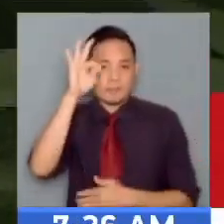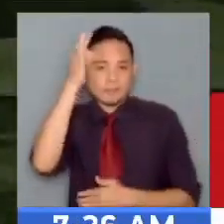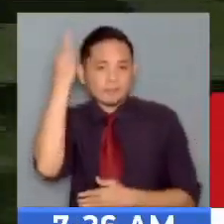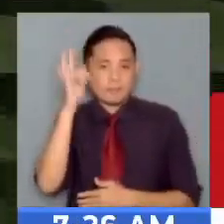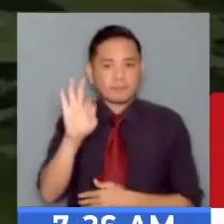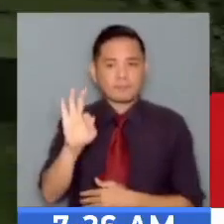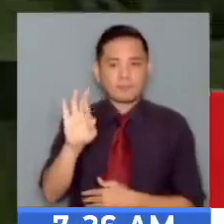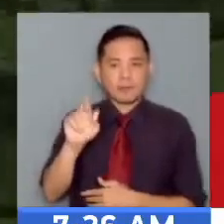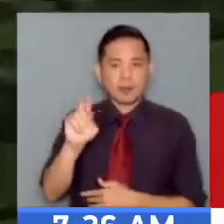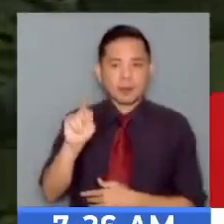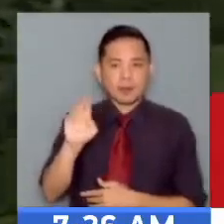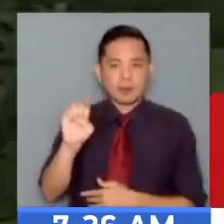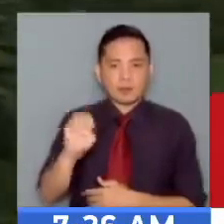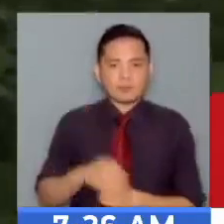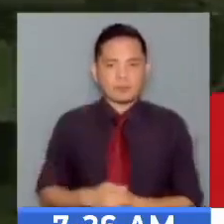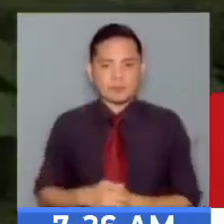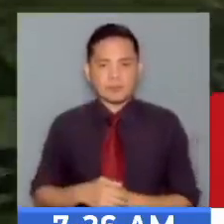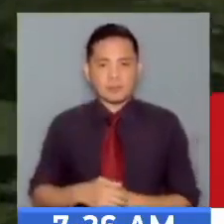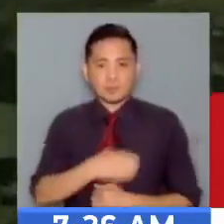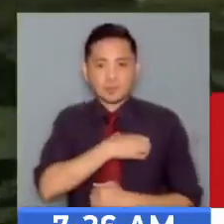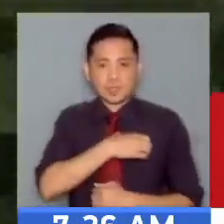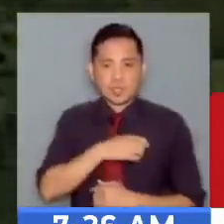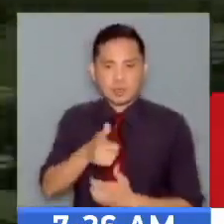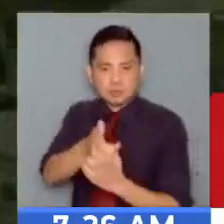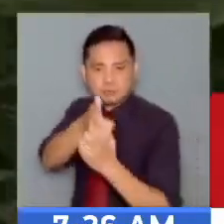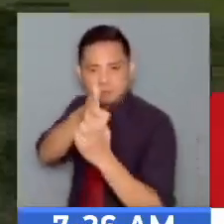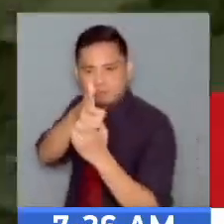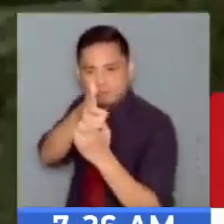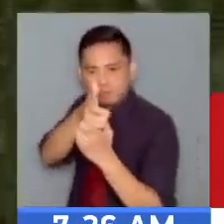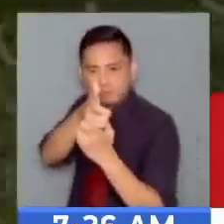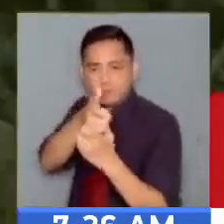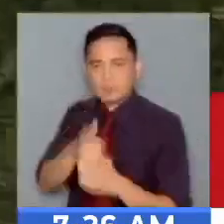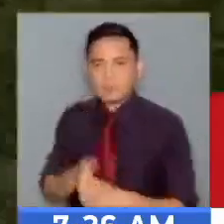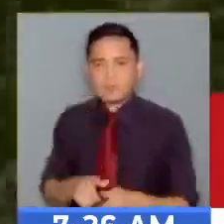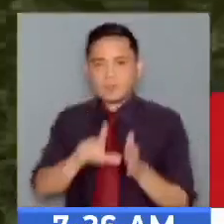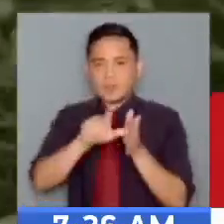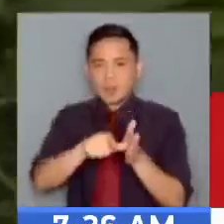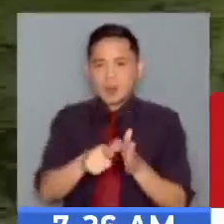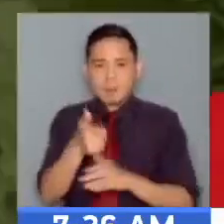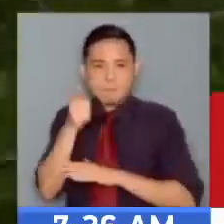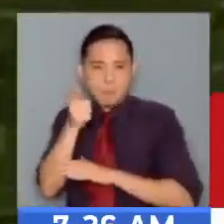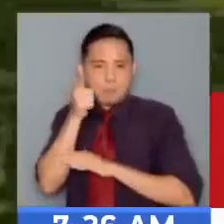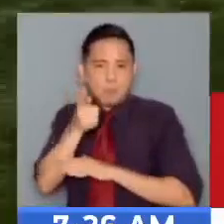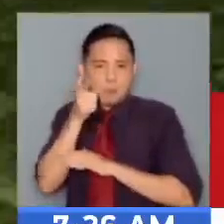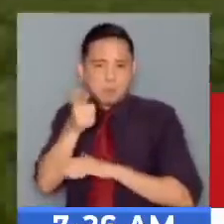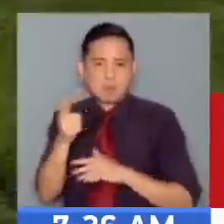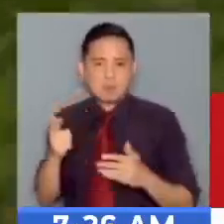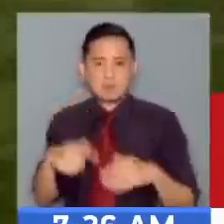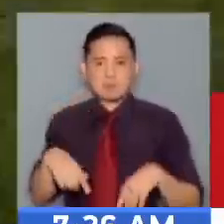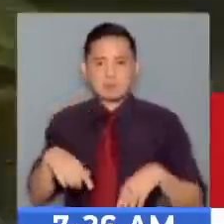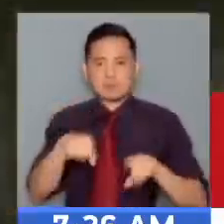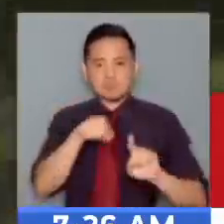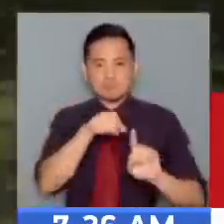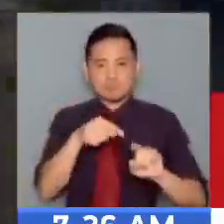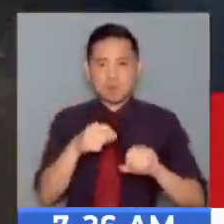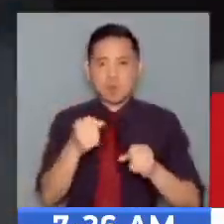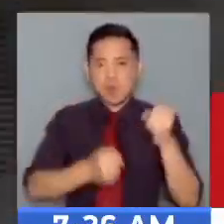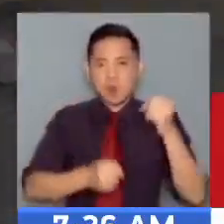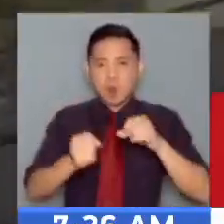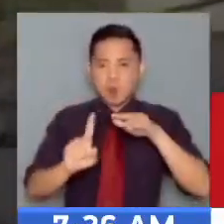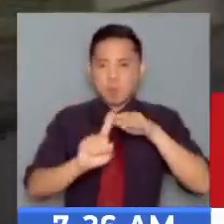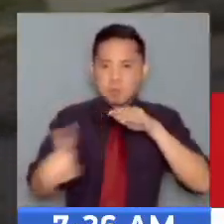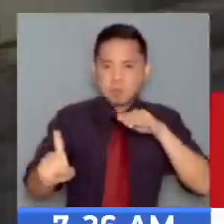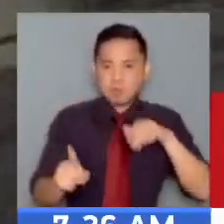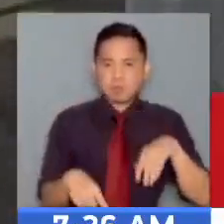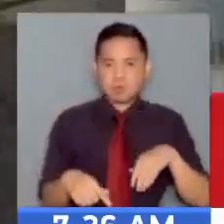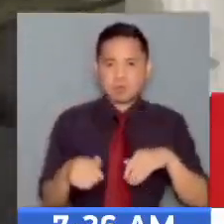at nakatutok ito sa kausap nila. Maya-maya, umandar ang sasakyan at nagpaputok ng baril ang pulis sa direksyon ng driver. Sa